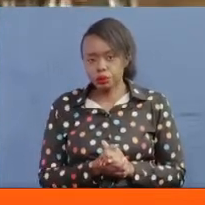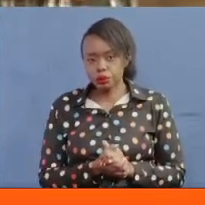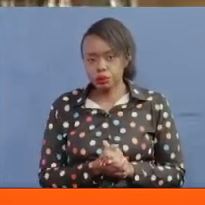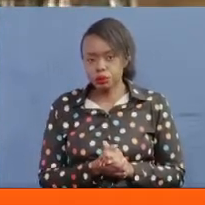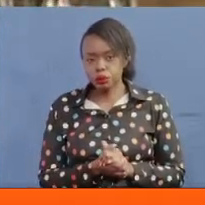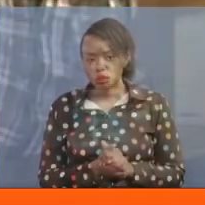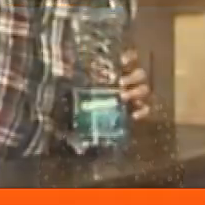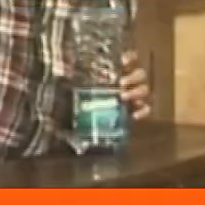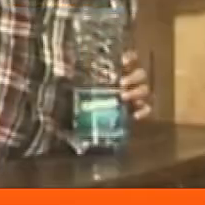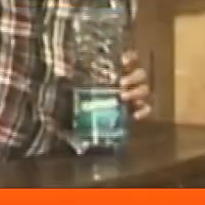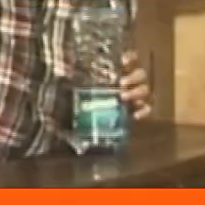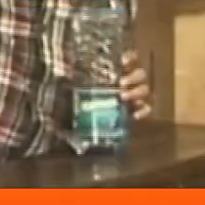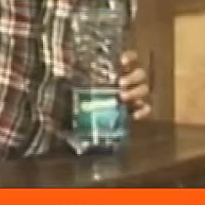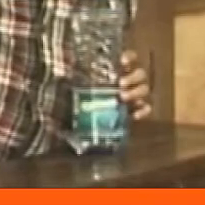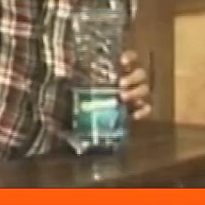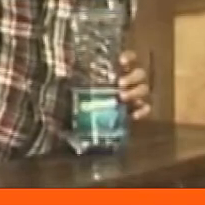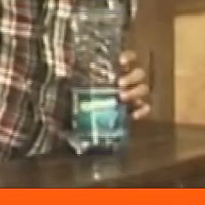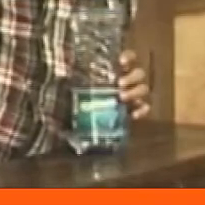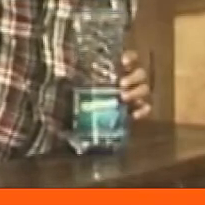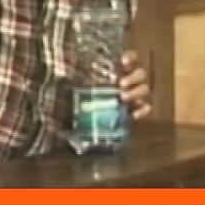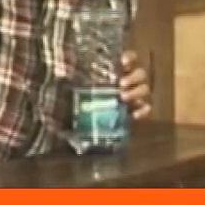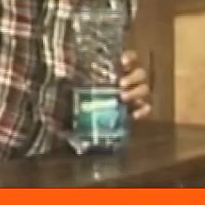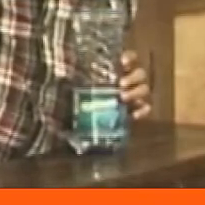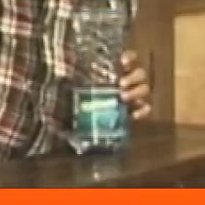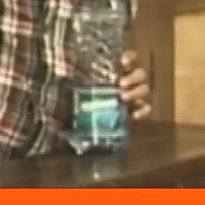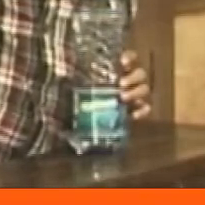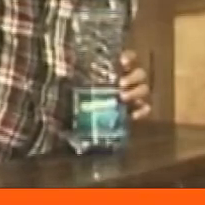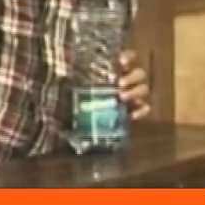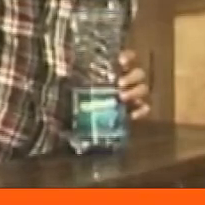mimi ni Ann Odida.